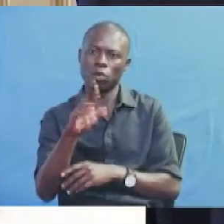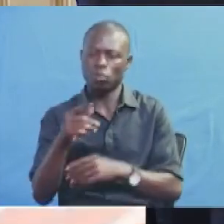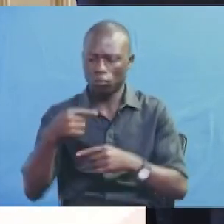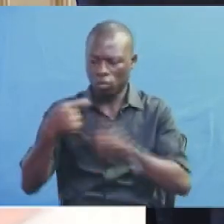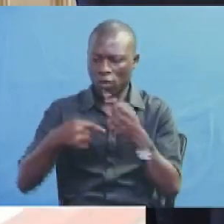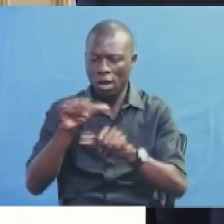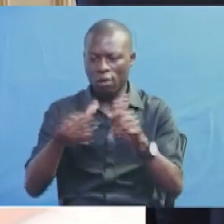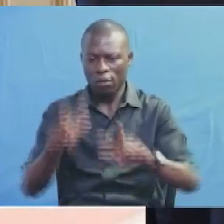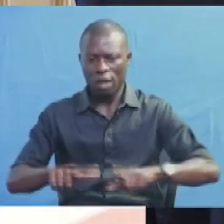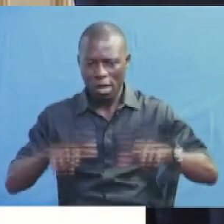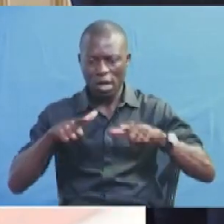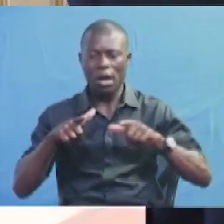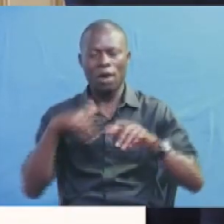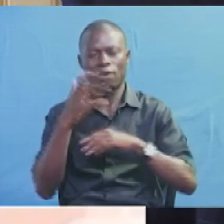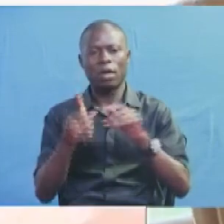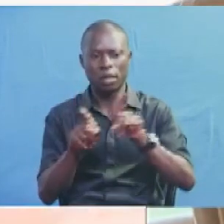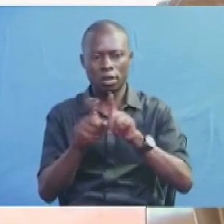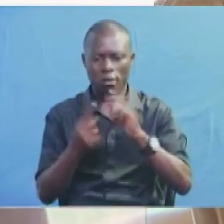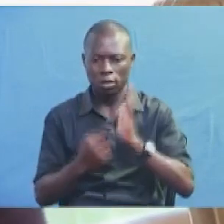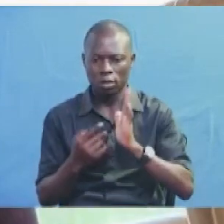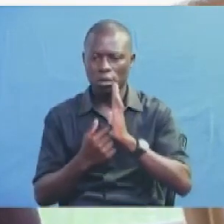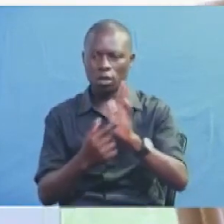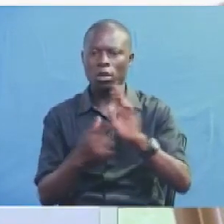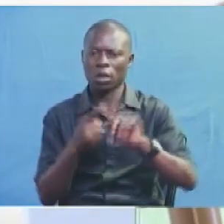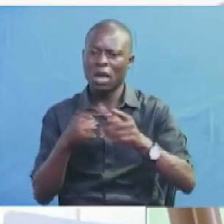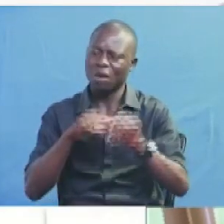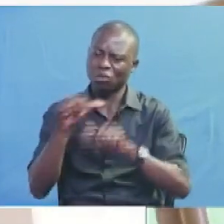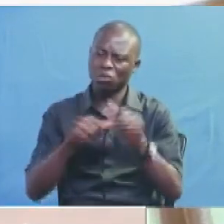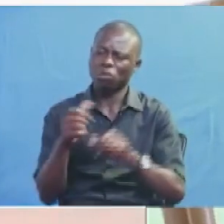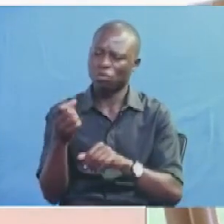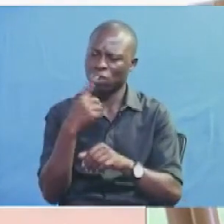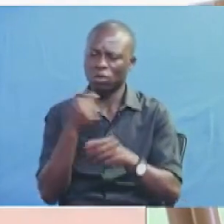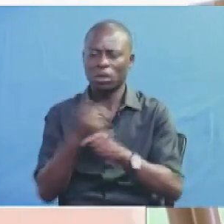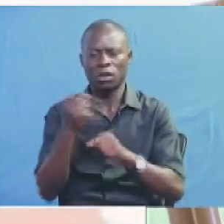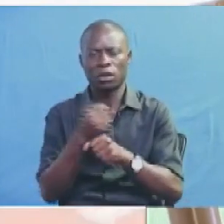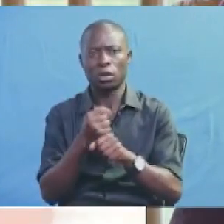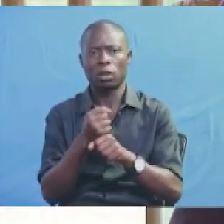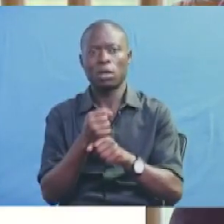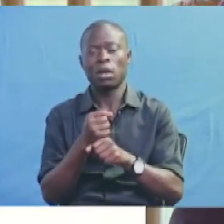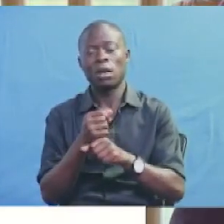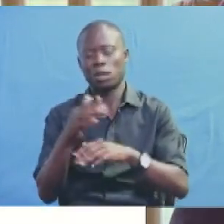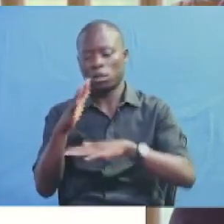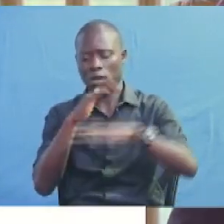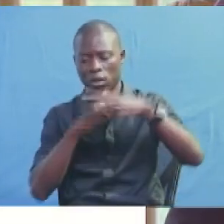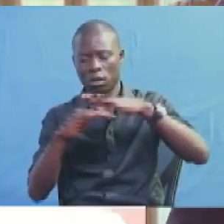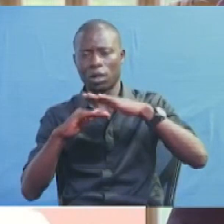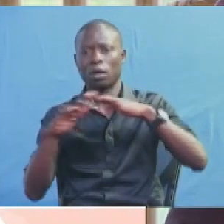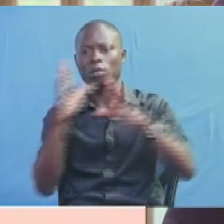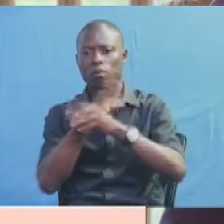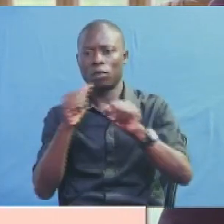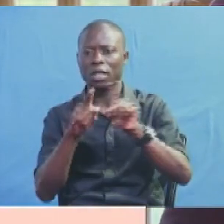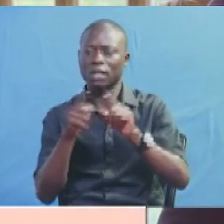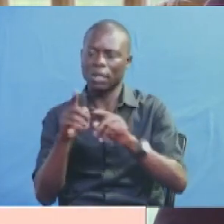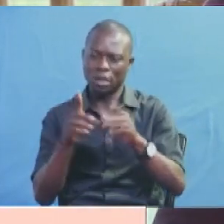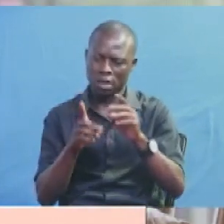ya utekelezaji wa maagizo ya kukomesha pombe haramu na madawa ya kulevya. Naibu rais ameangalia maendeleo hadi